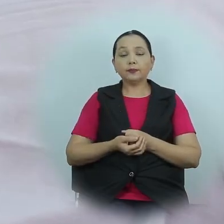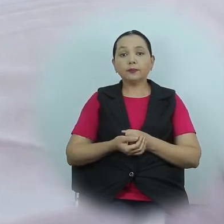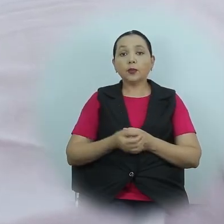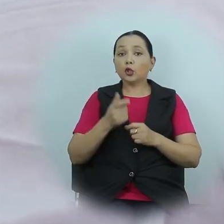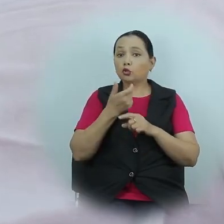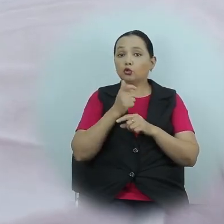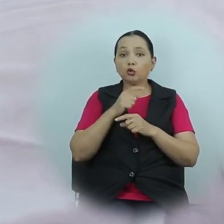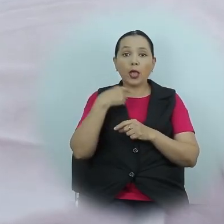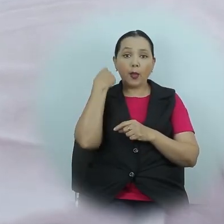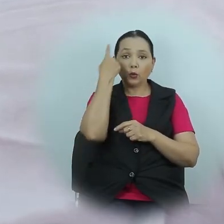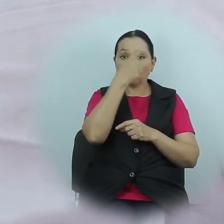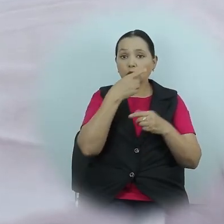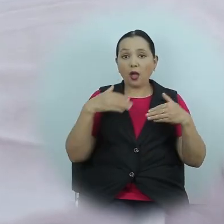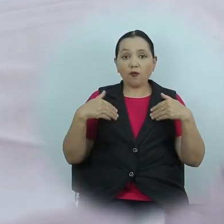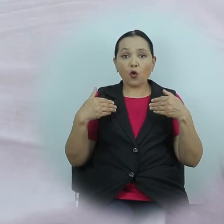Juda ham yuzga foyda.